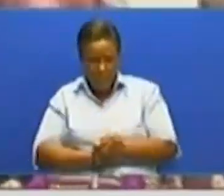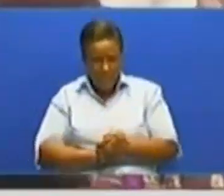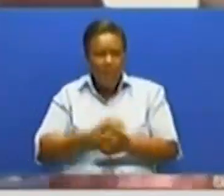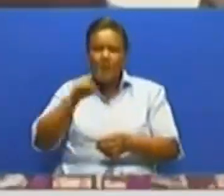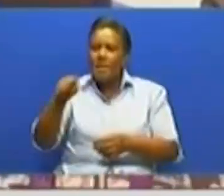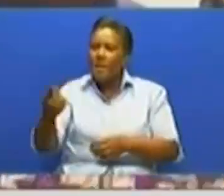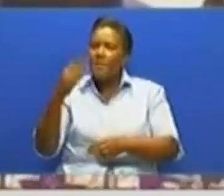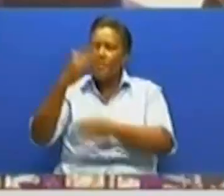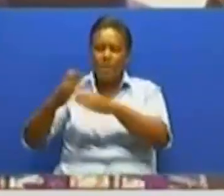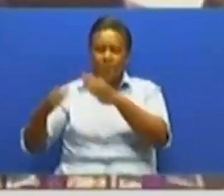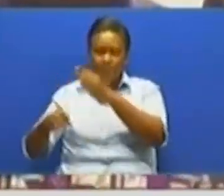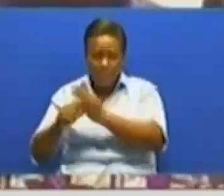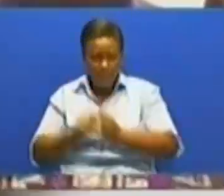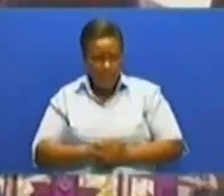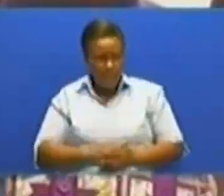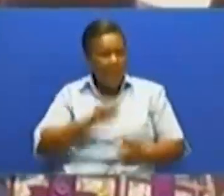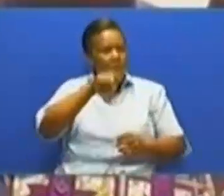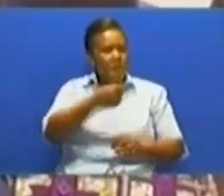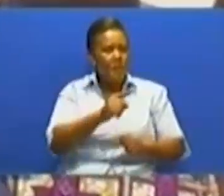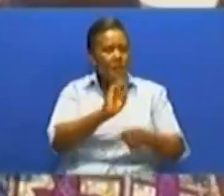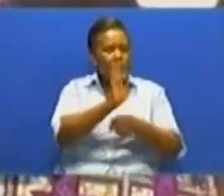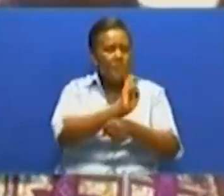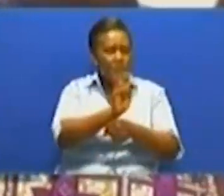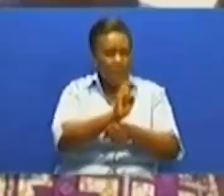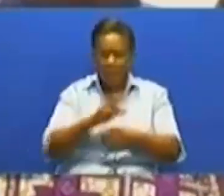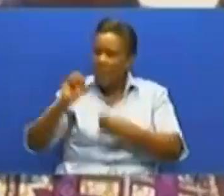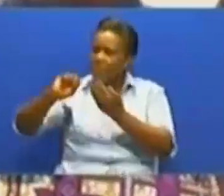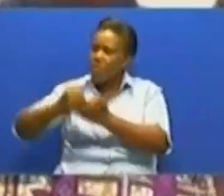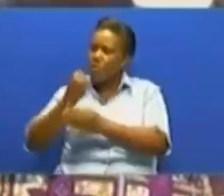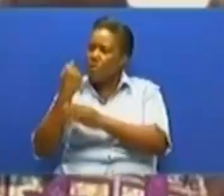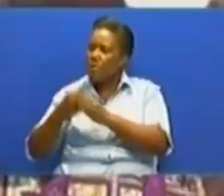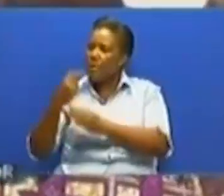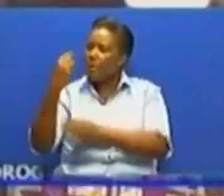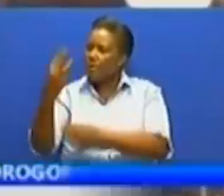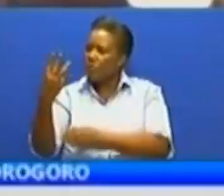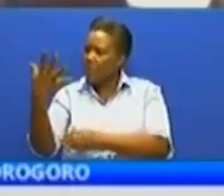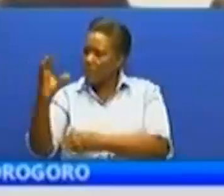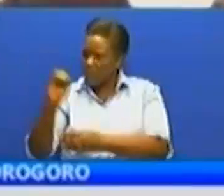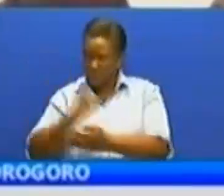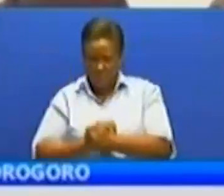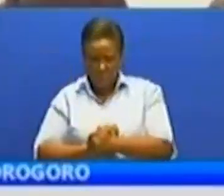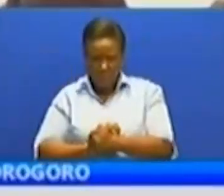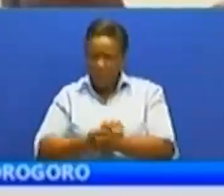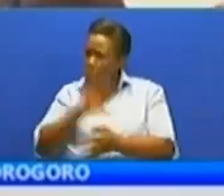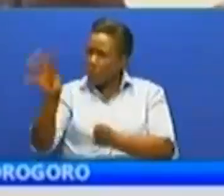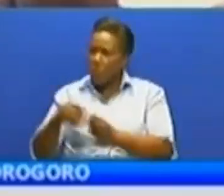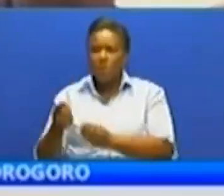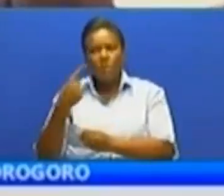hiyo kazi, nani alikuwa anasimamia. Hakuna milioni 350. Wote angalieni jengo